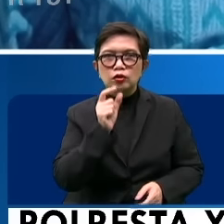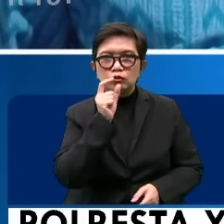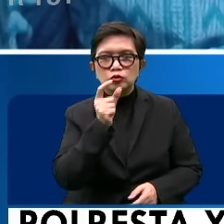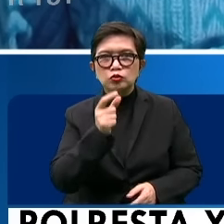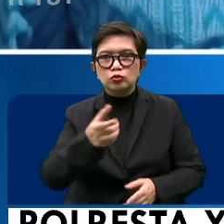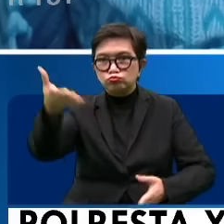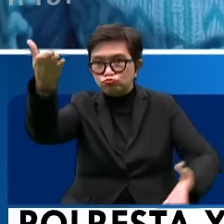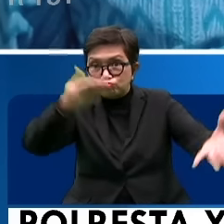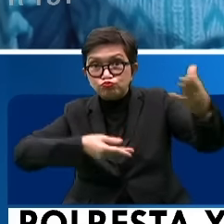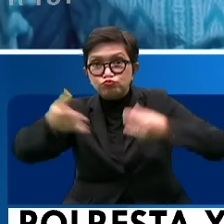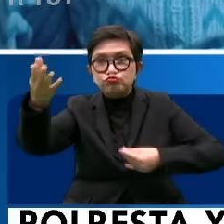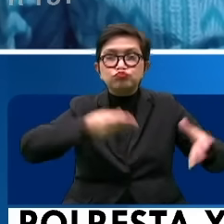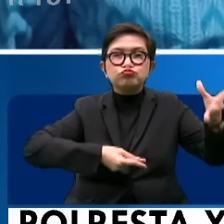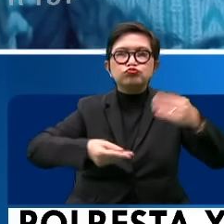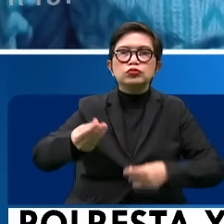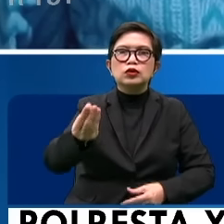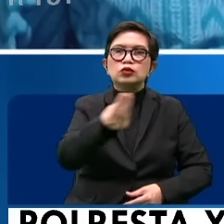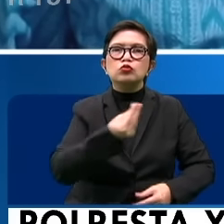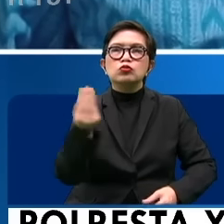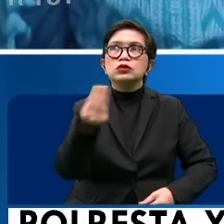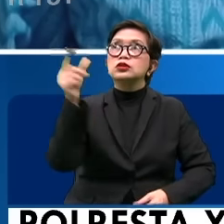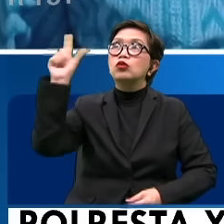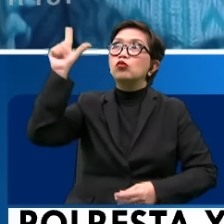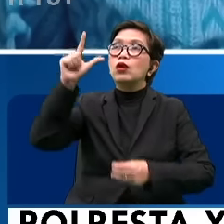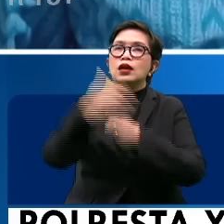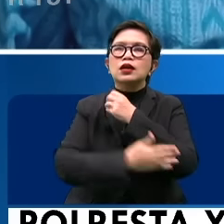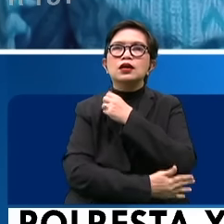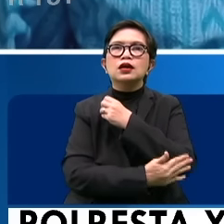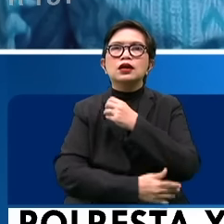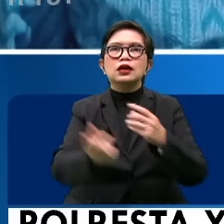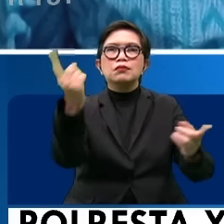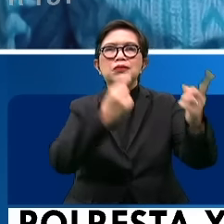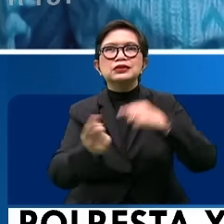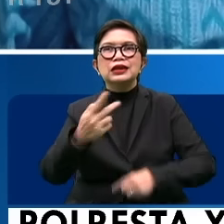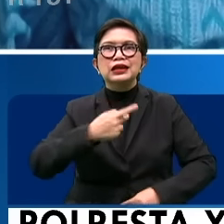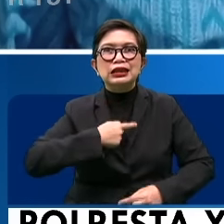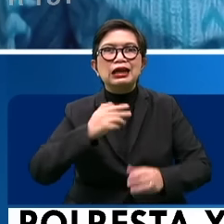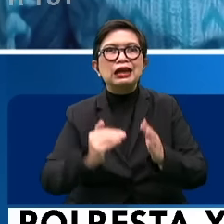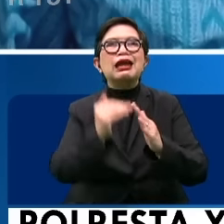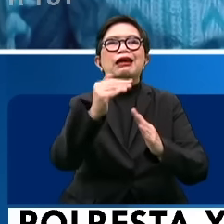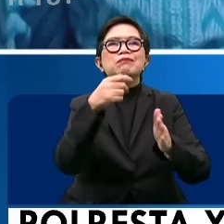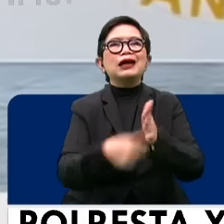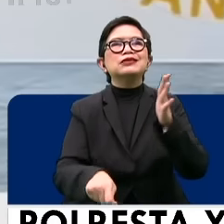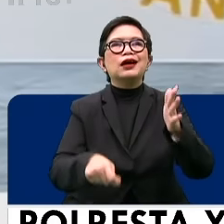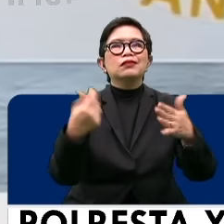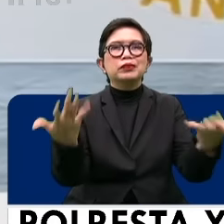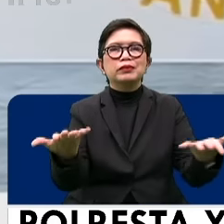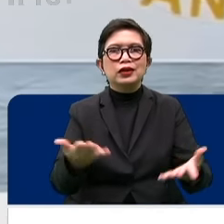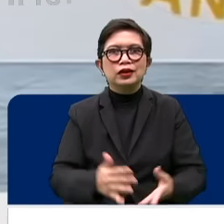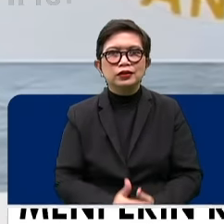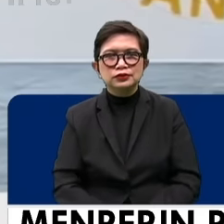menarik wisatawan mancanegara masuk ke daerahnya. Kita menaikkan. Baik. Pak Maulana.